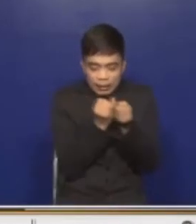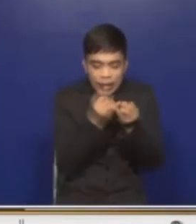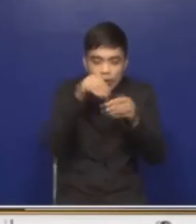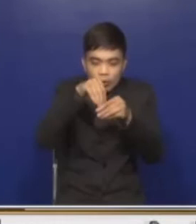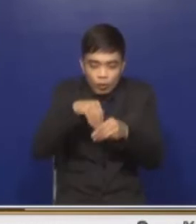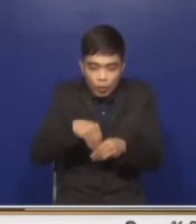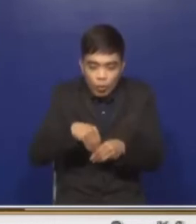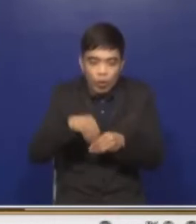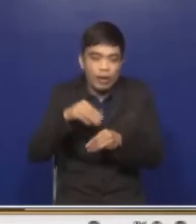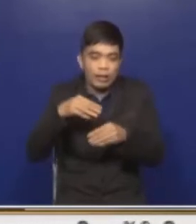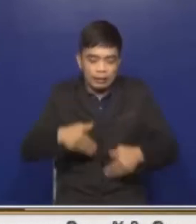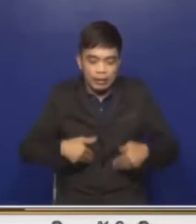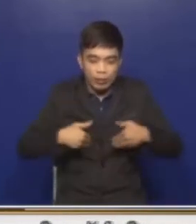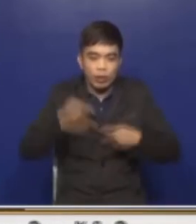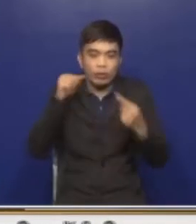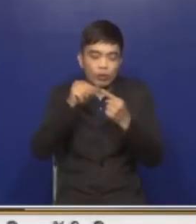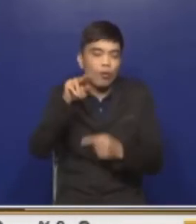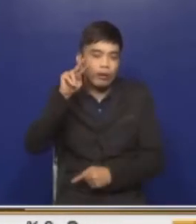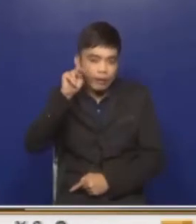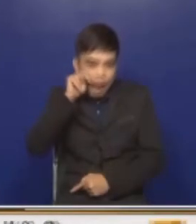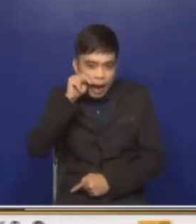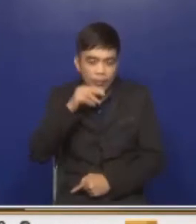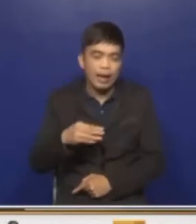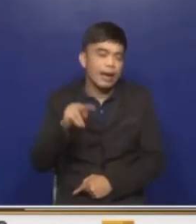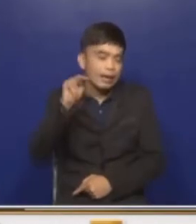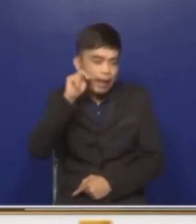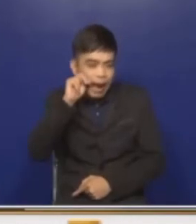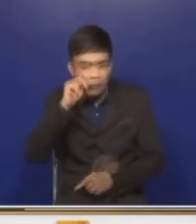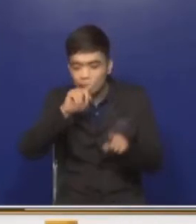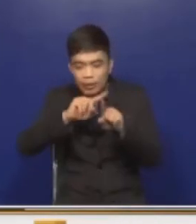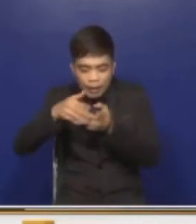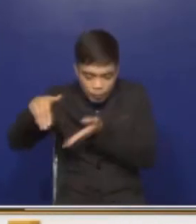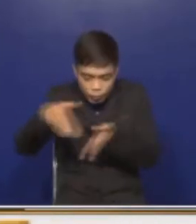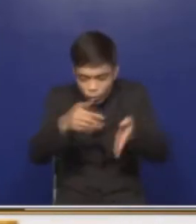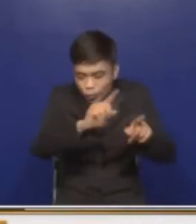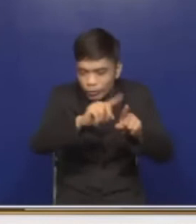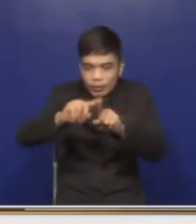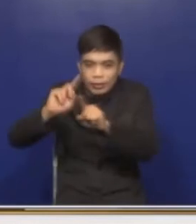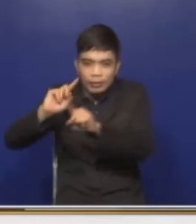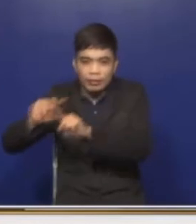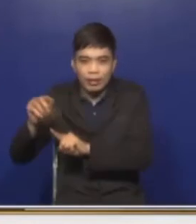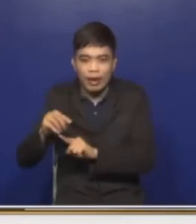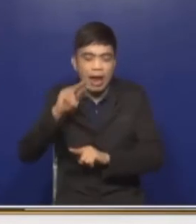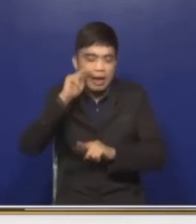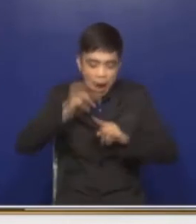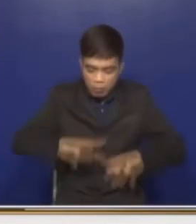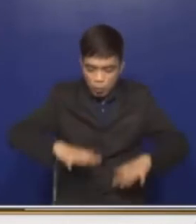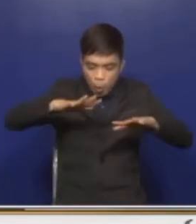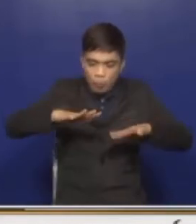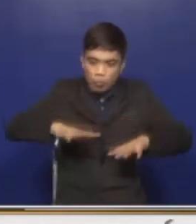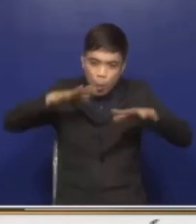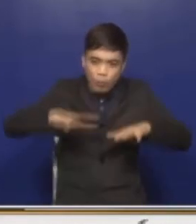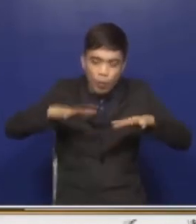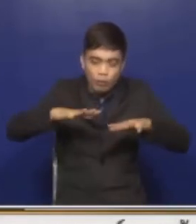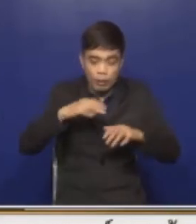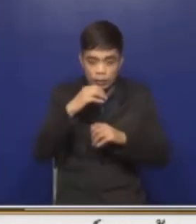พี่น้องประชาชนเป็นความหวังน้ำกับน้ำพุงห้วยทมพยายามทั้งหลายนี่ท่วมแล้วท่วมอีกแต่วันนี้ปี